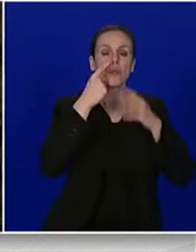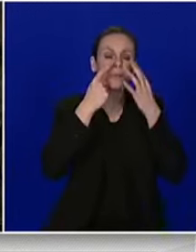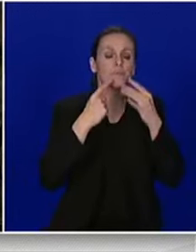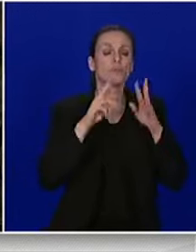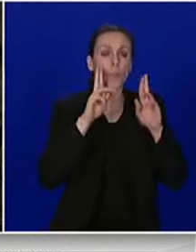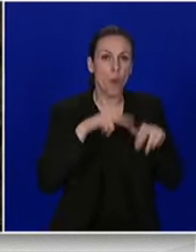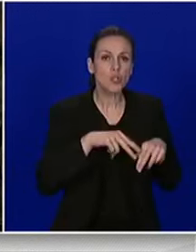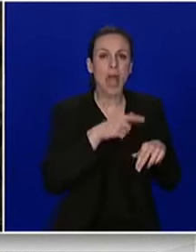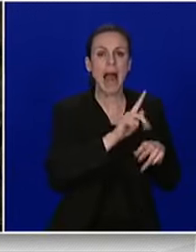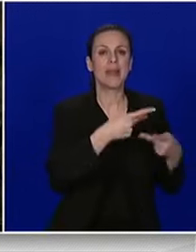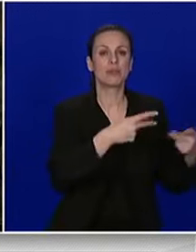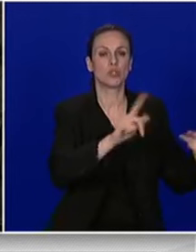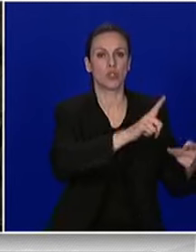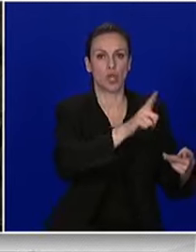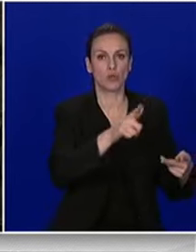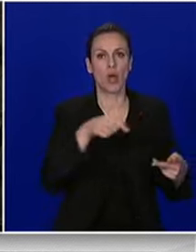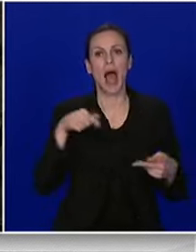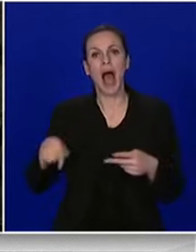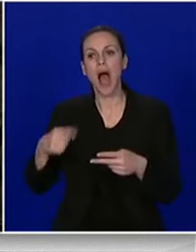nazofariksa.